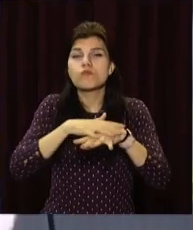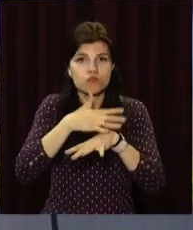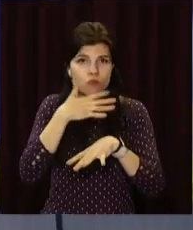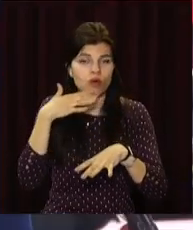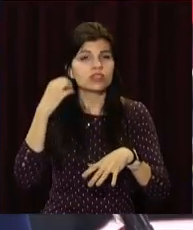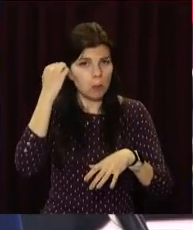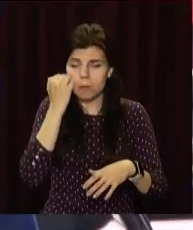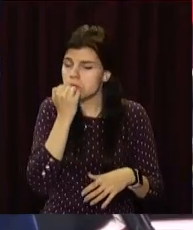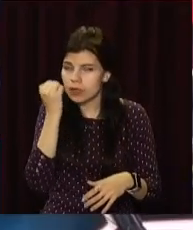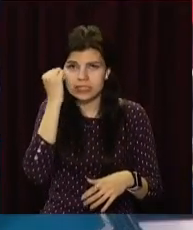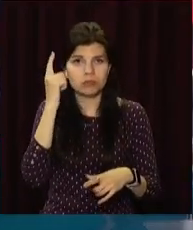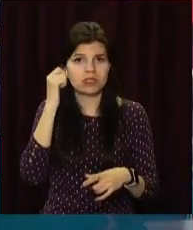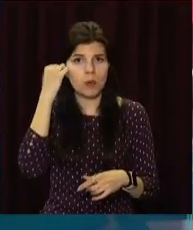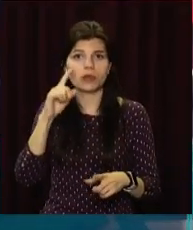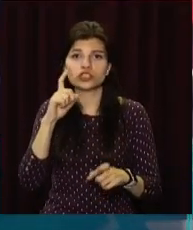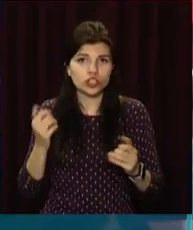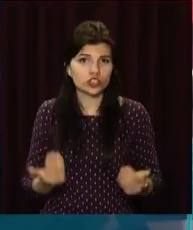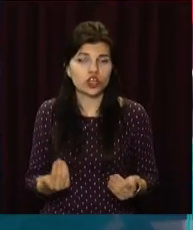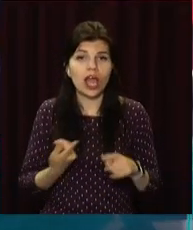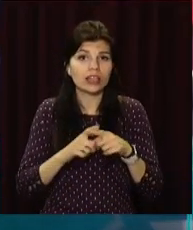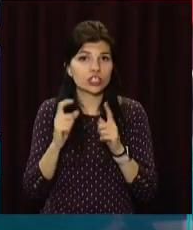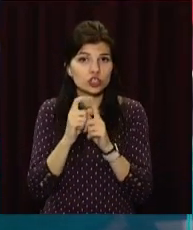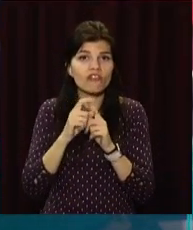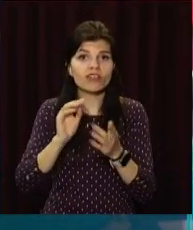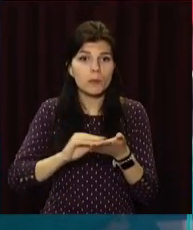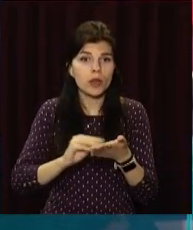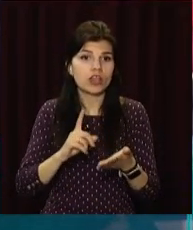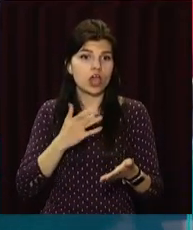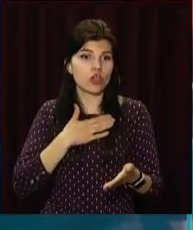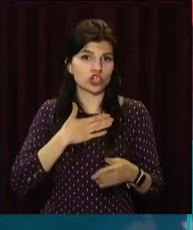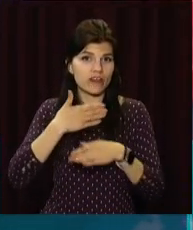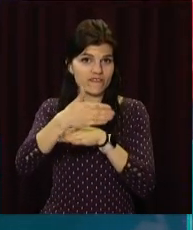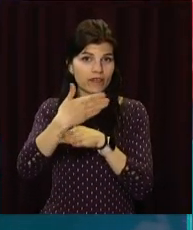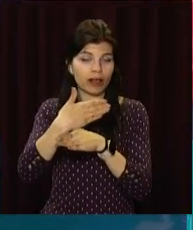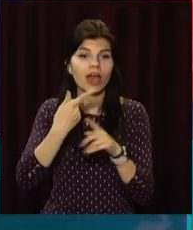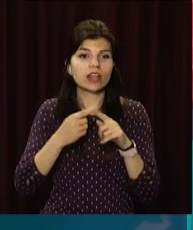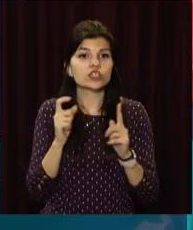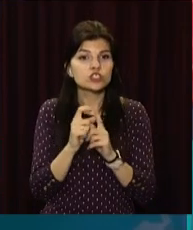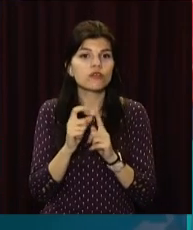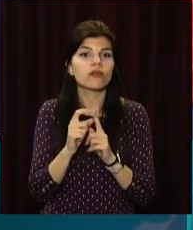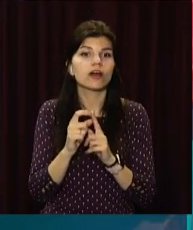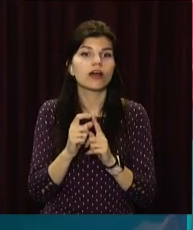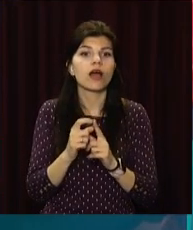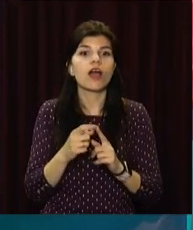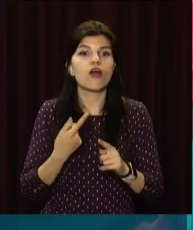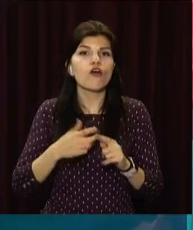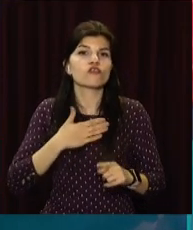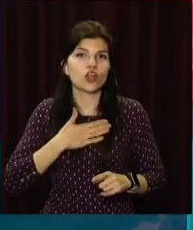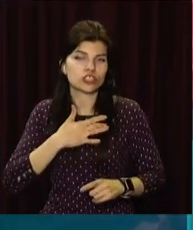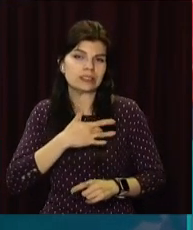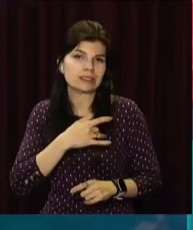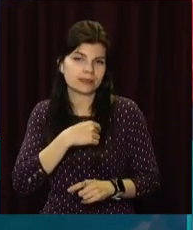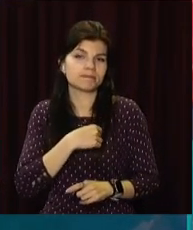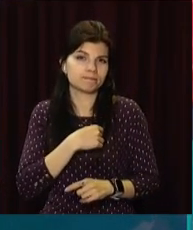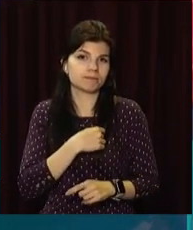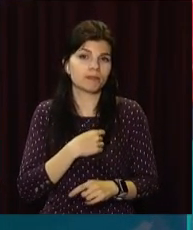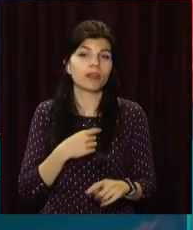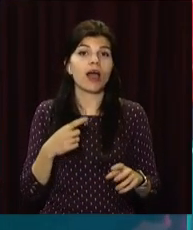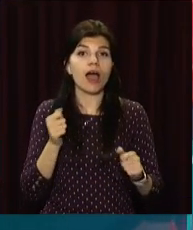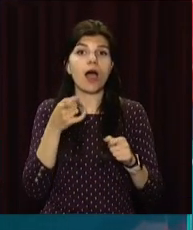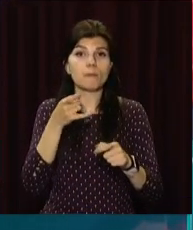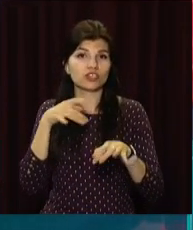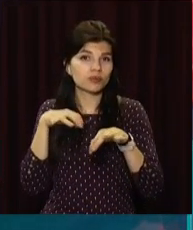за победу, спасибо за життя. Ці слова написані на наших флагах. Ці слова, вони в наших серцях.